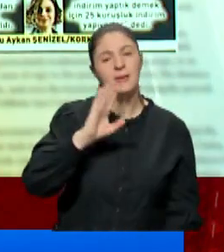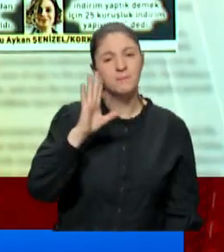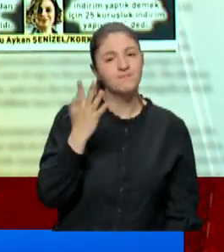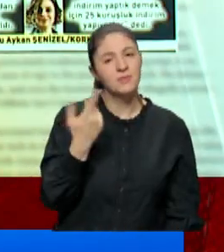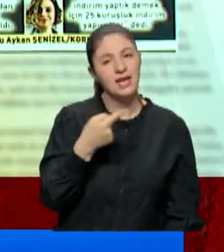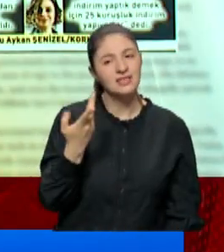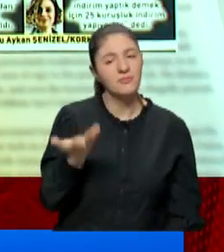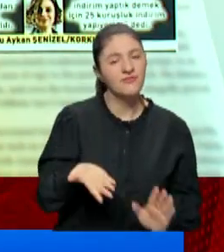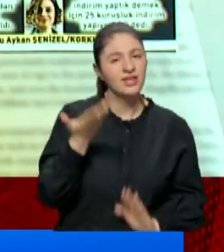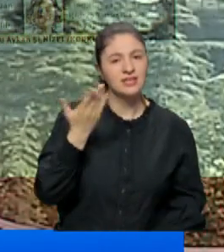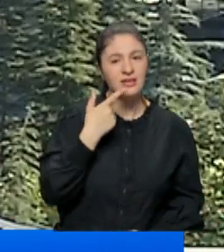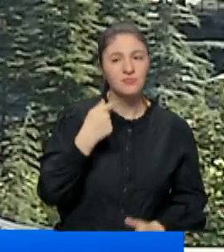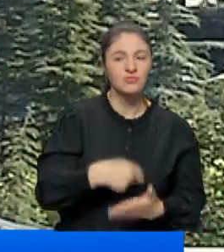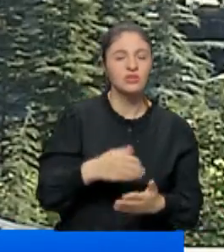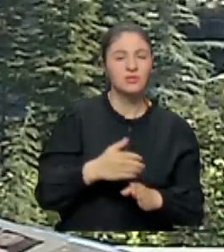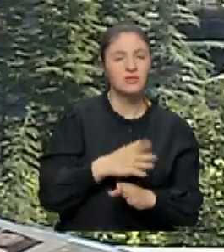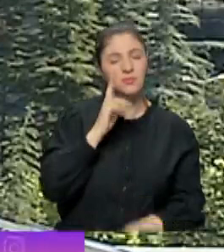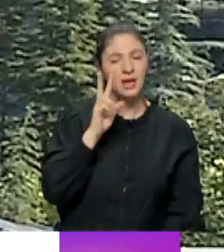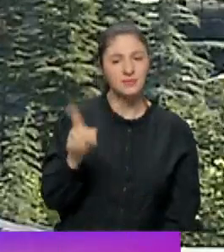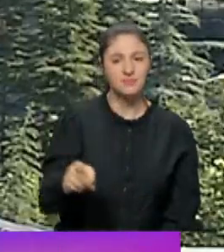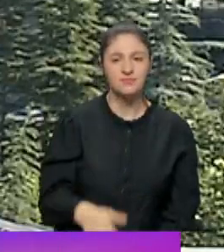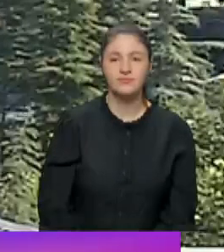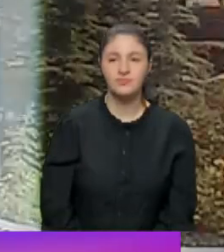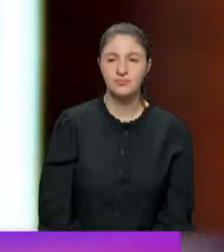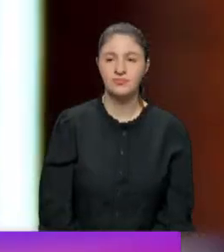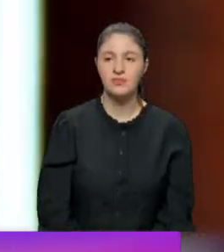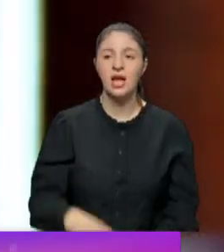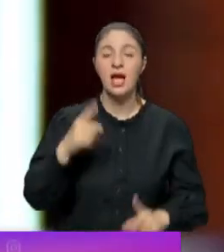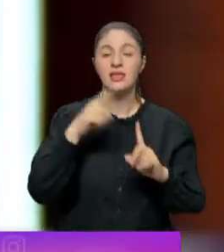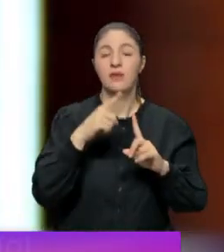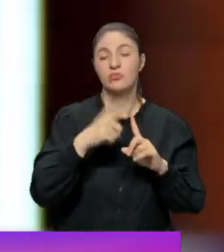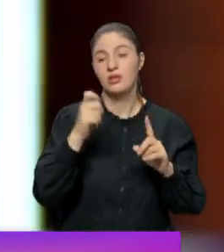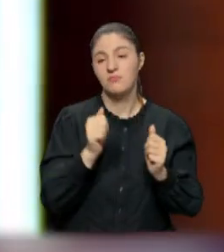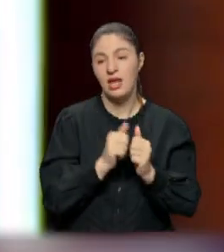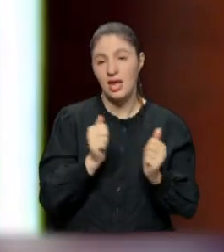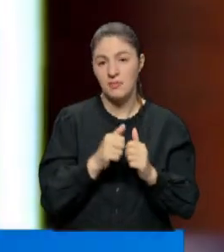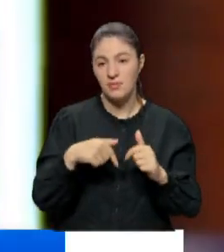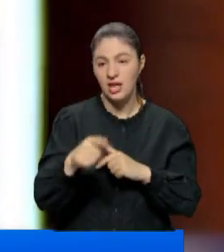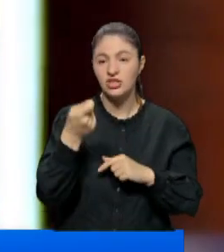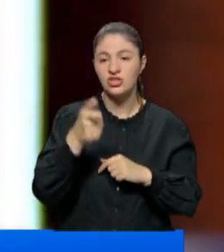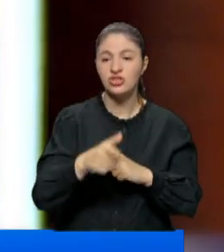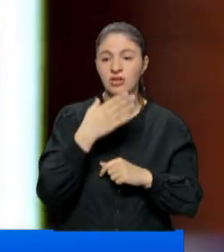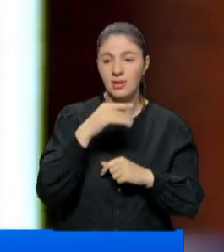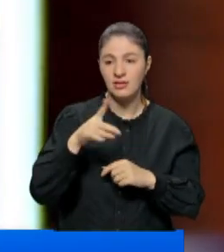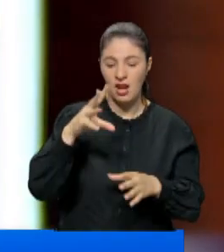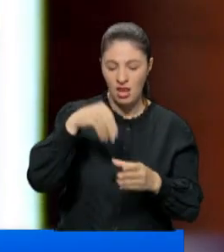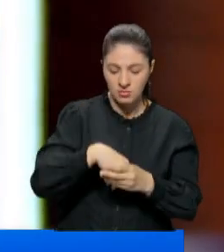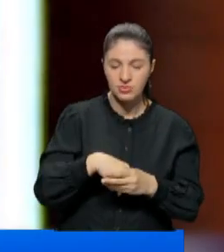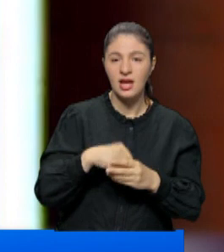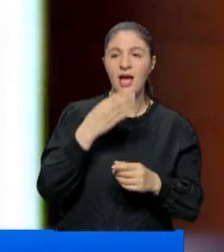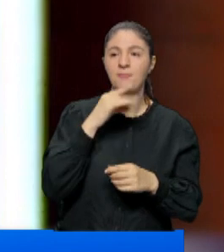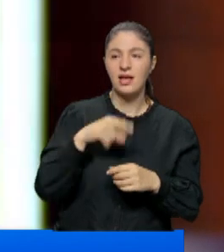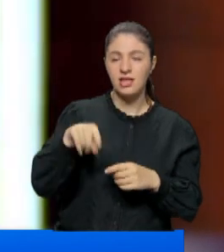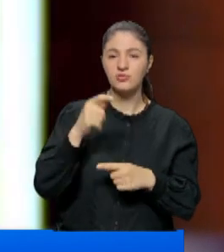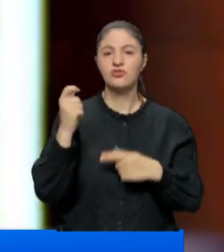gidelim Ne Bir Eksik Ne Bir fazla çalışmalara bakalım bu Temmuz ayıyla birlikte işçi emeklileri de dahil olmak üzere